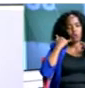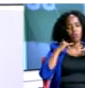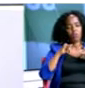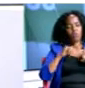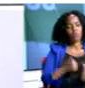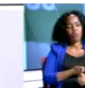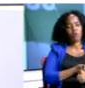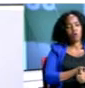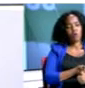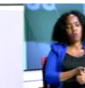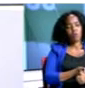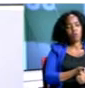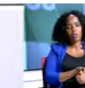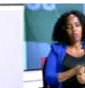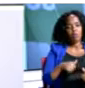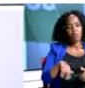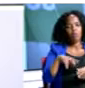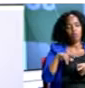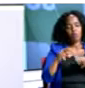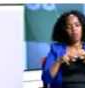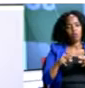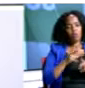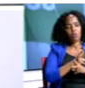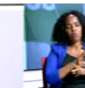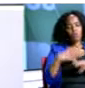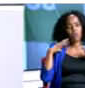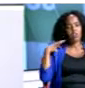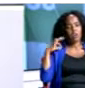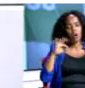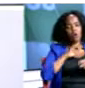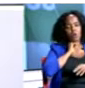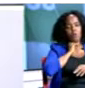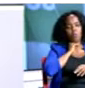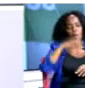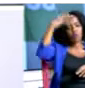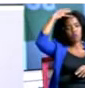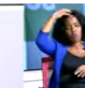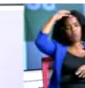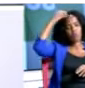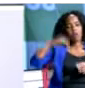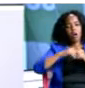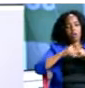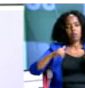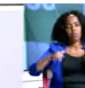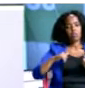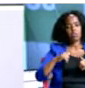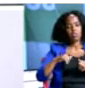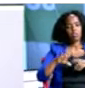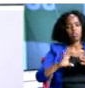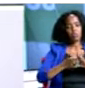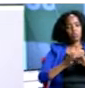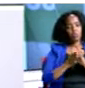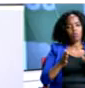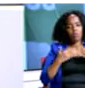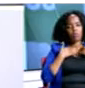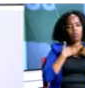duukaa bu'uudhaan biiroon eegumsa fayyaa Oromiyaa akkasumas mootummaan biyyaallee namoota kana adda baafachuudhaaf carraaqqina adeemsifamee guddaatu